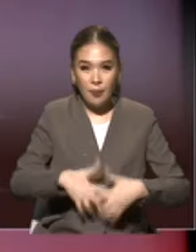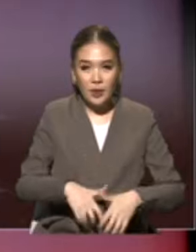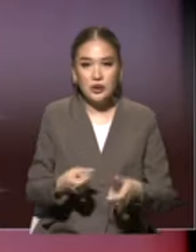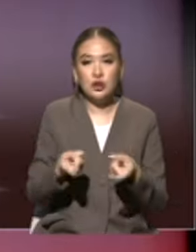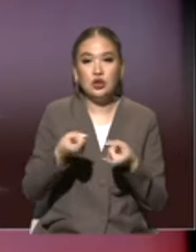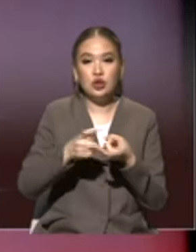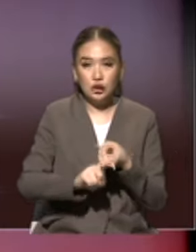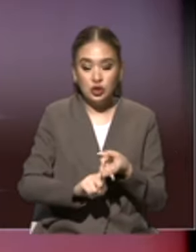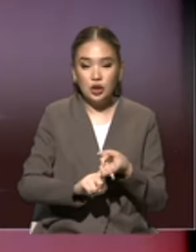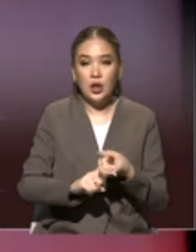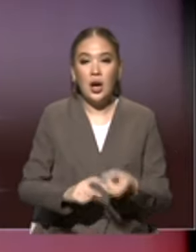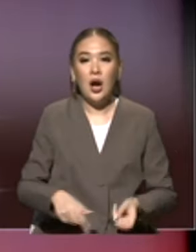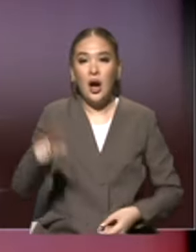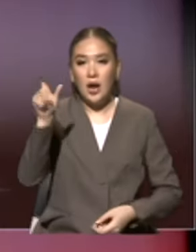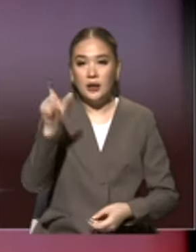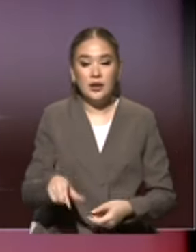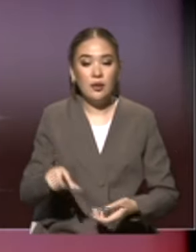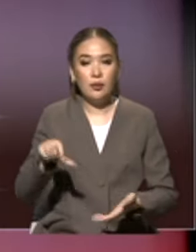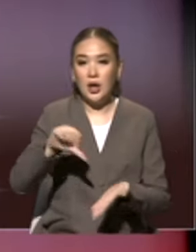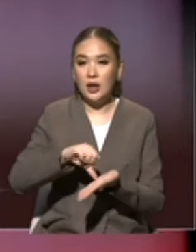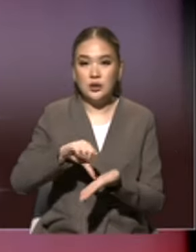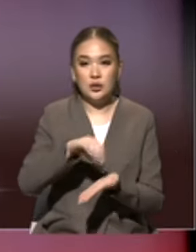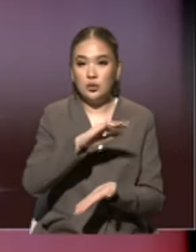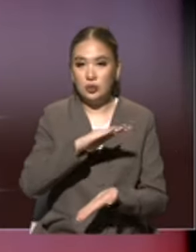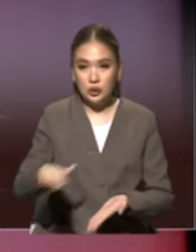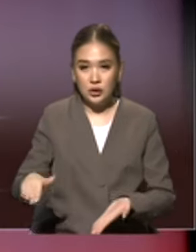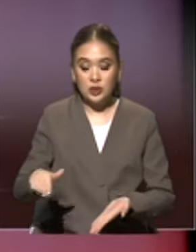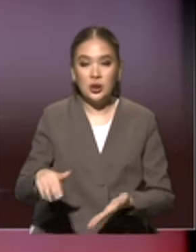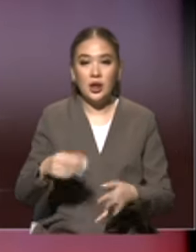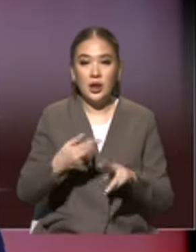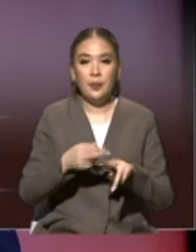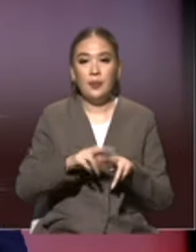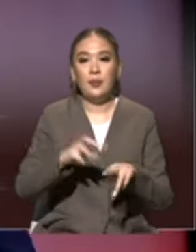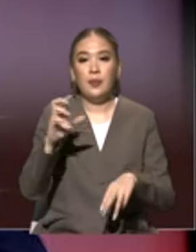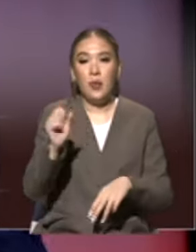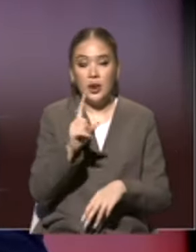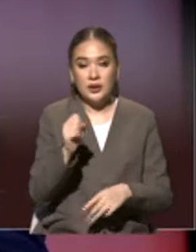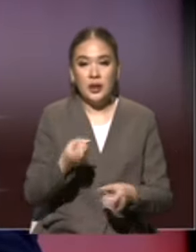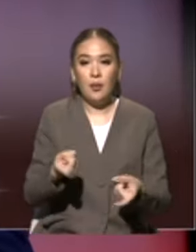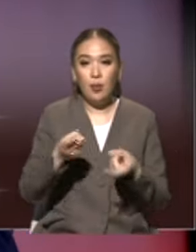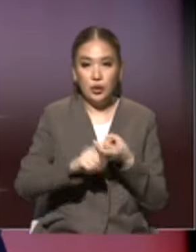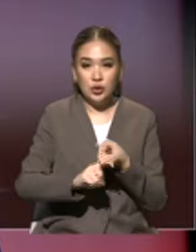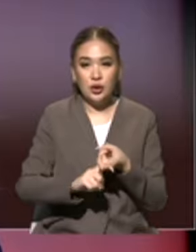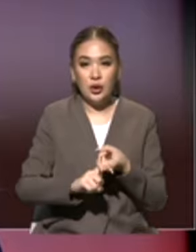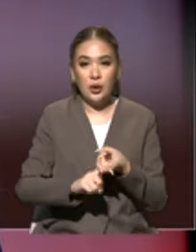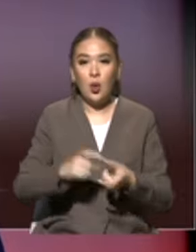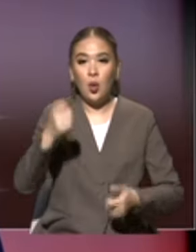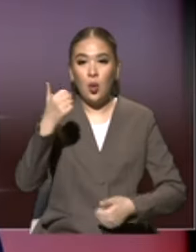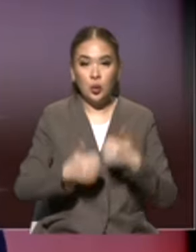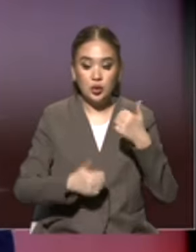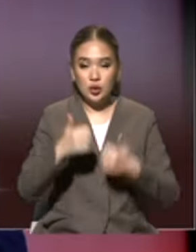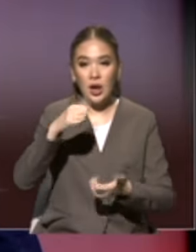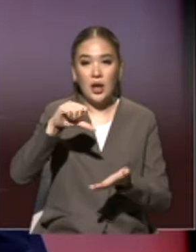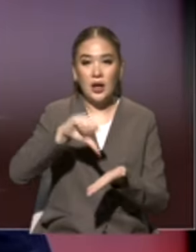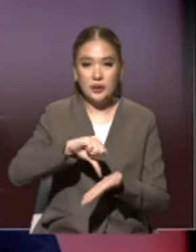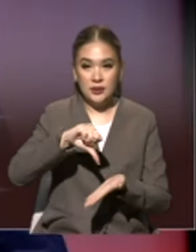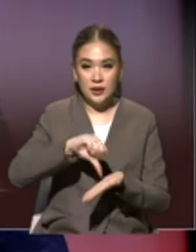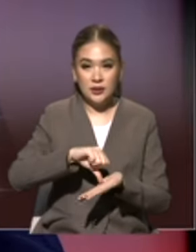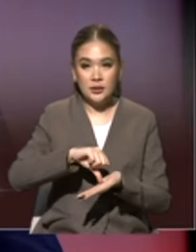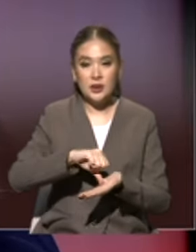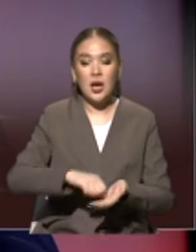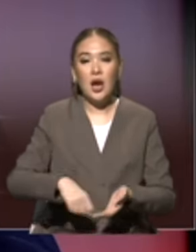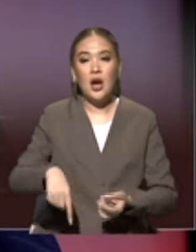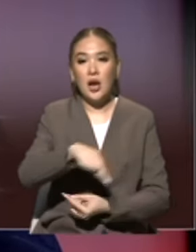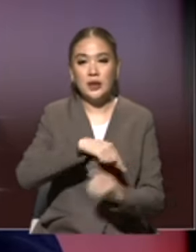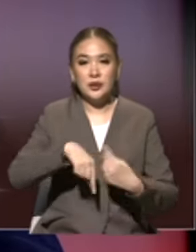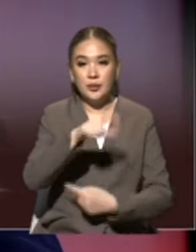түрде адамның қатысуынсыз жаңа рейтинг балльная система дейді, сол мен жаңағы конкурсқа қатысатын